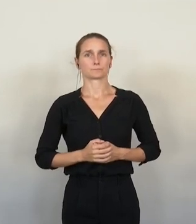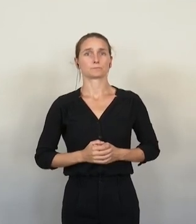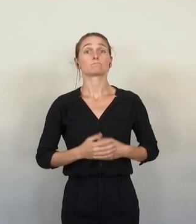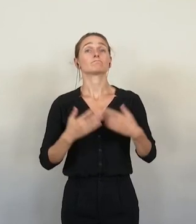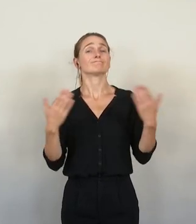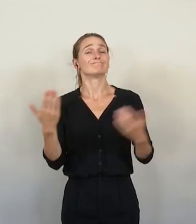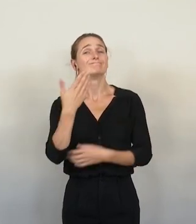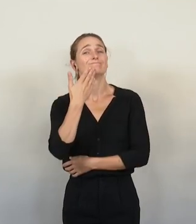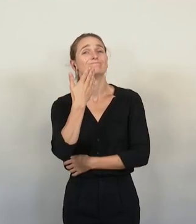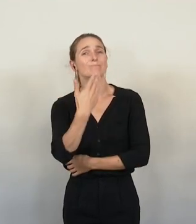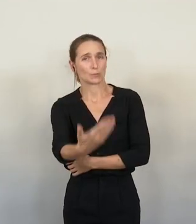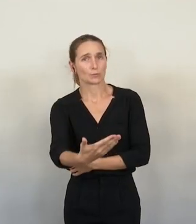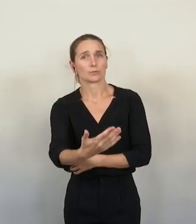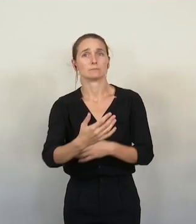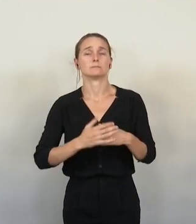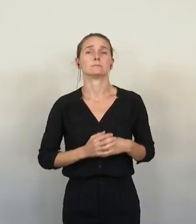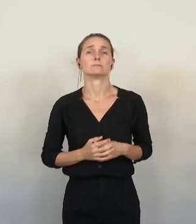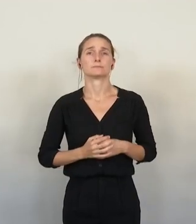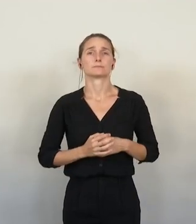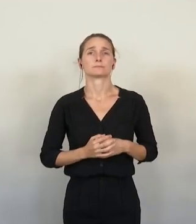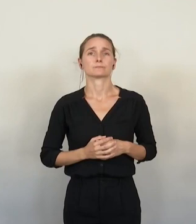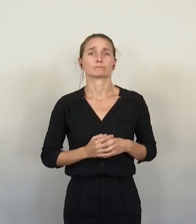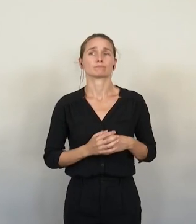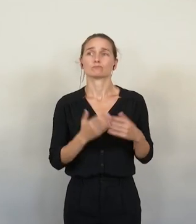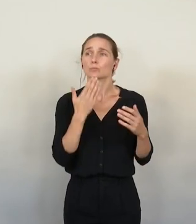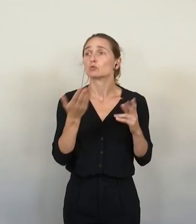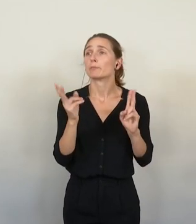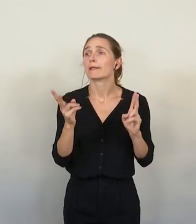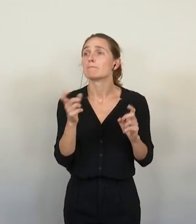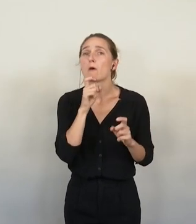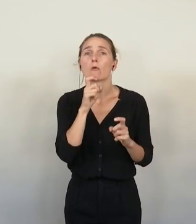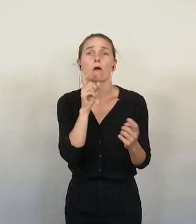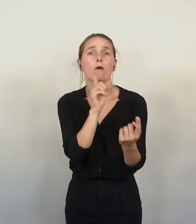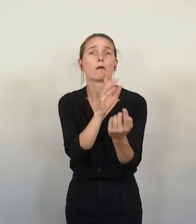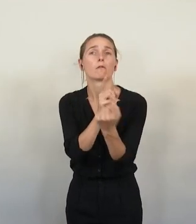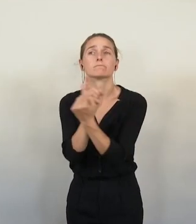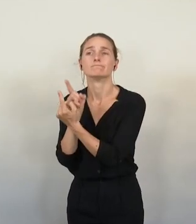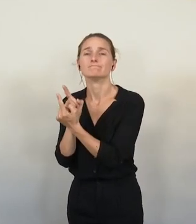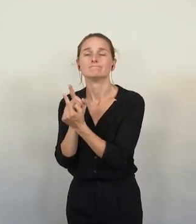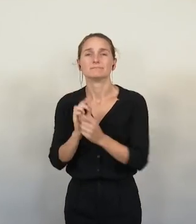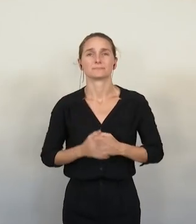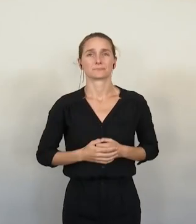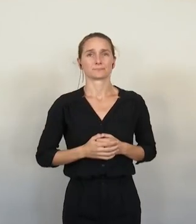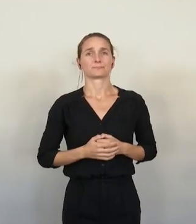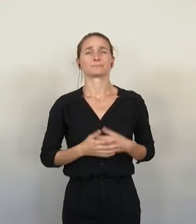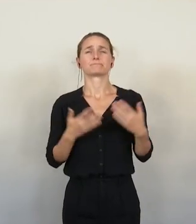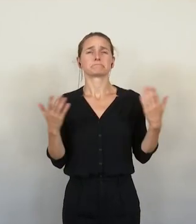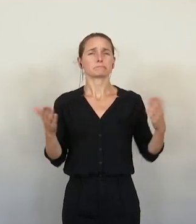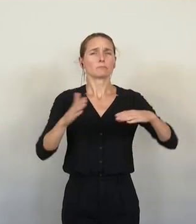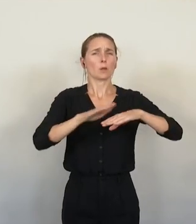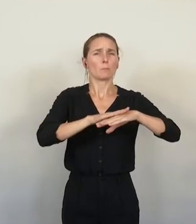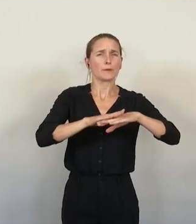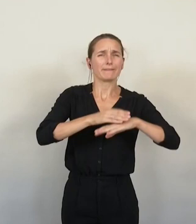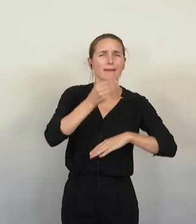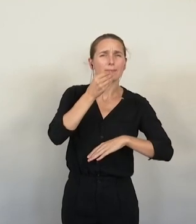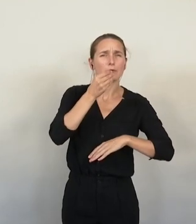oui bonjour et merci merci et bonjour à ceux que je n'ai pas encore salué politique alimentaire de la